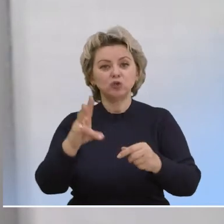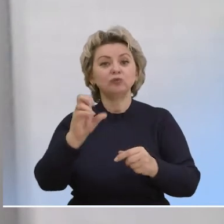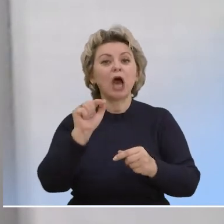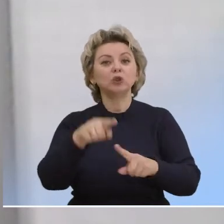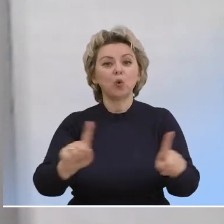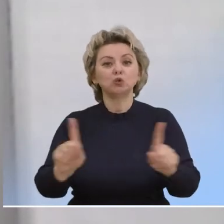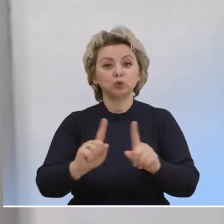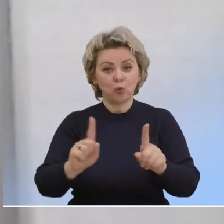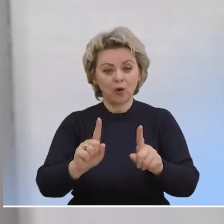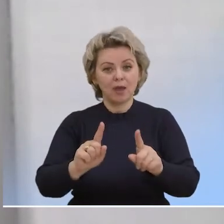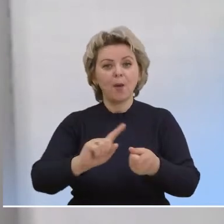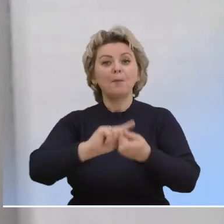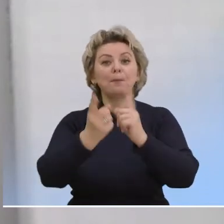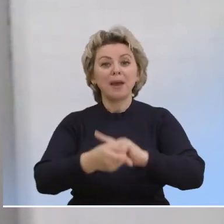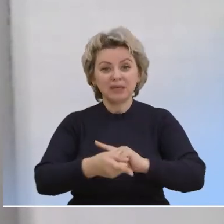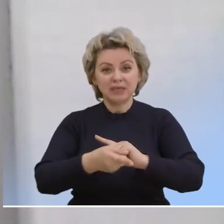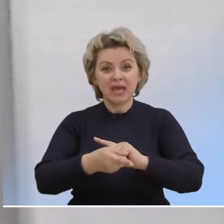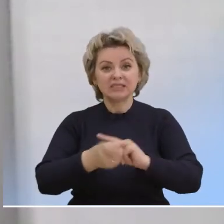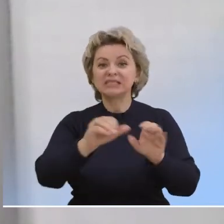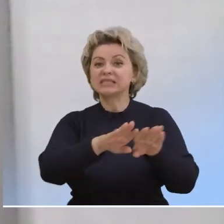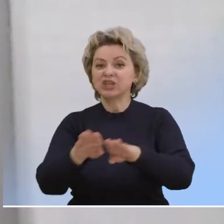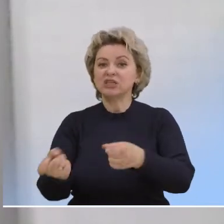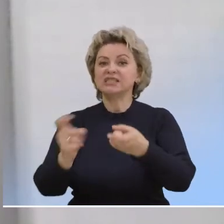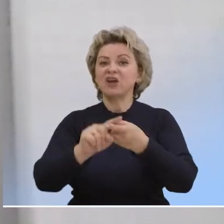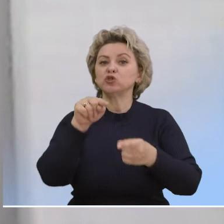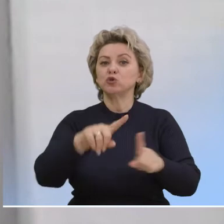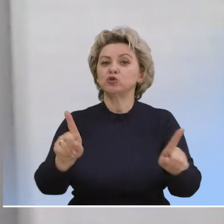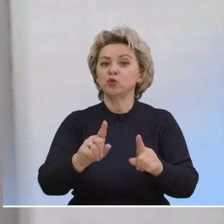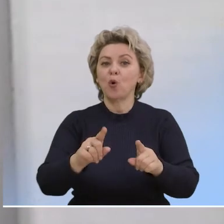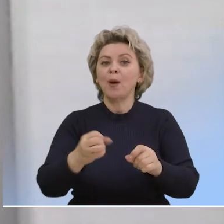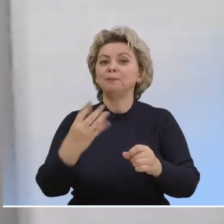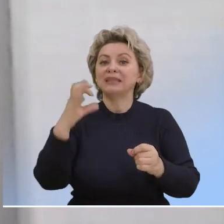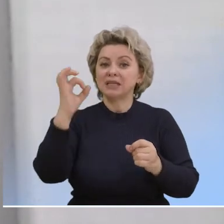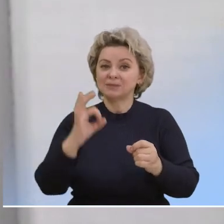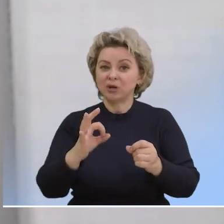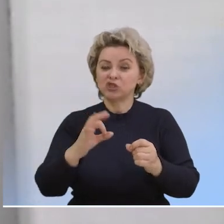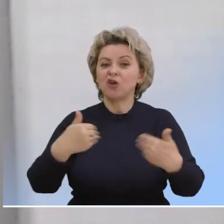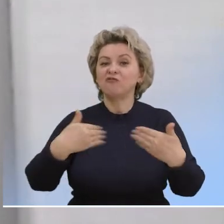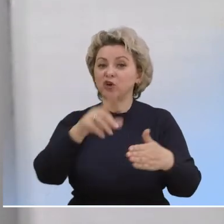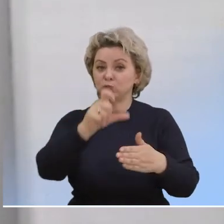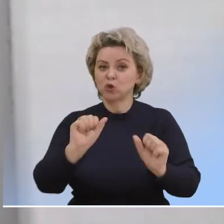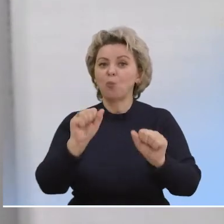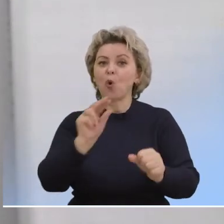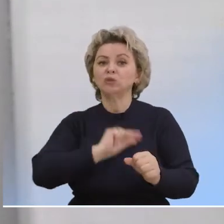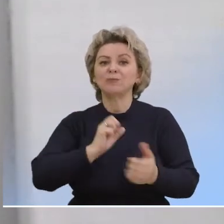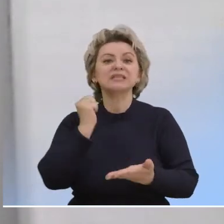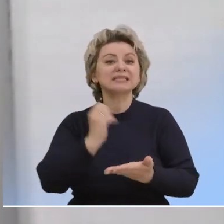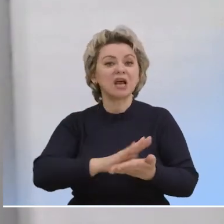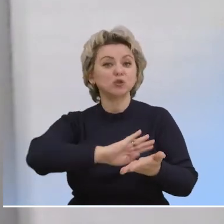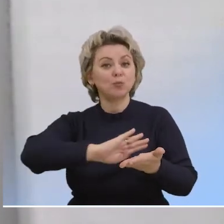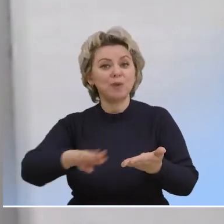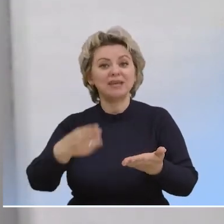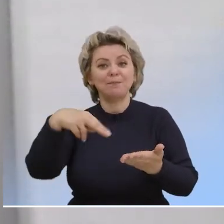рассчитываем на то, что поменять классическую статистику, связанную с тем, что только 15% выпускников могут работать сразу